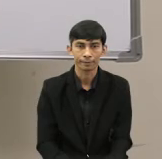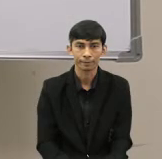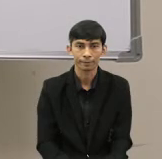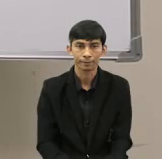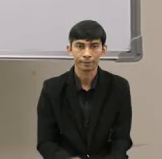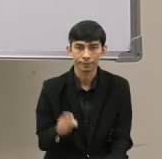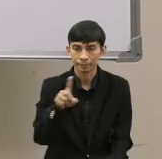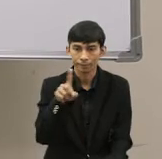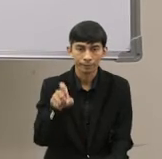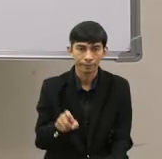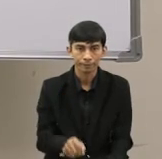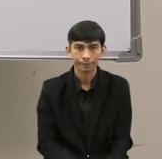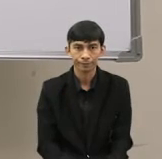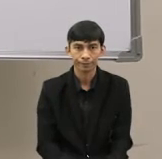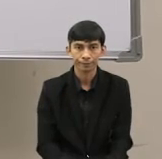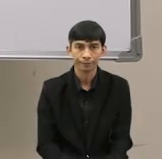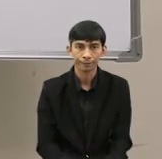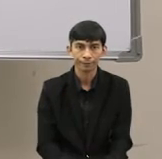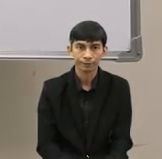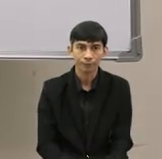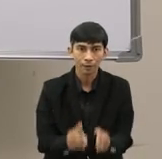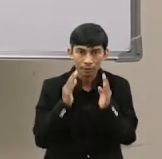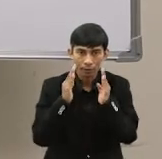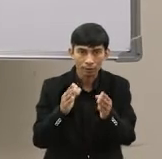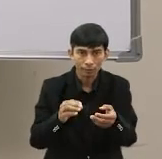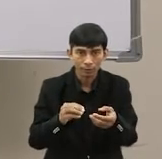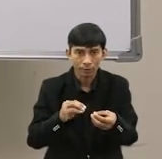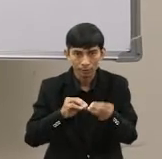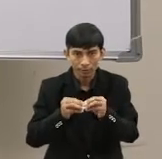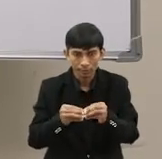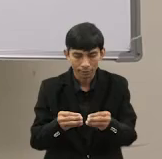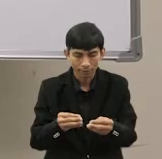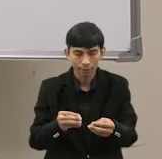lê đài con miền ở